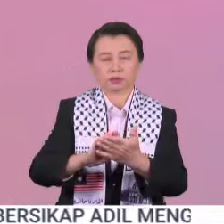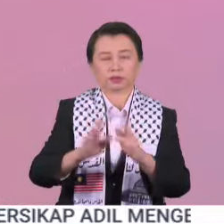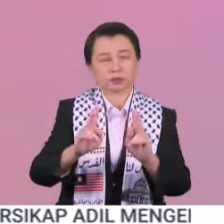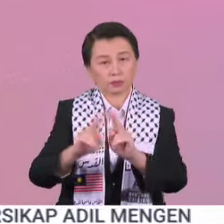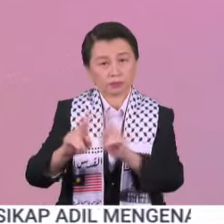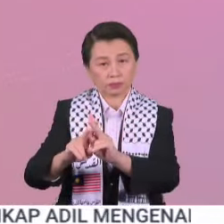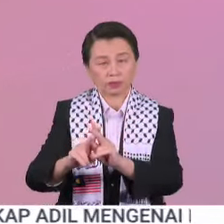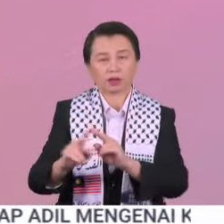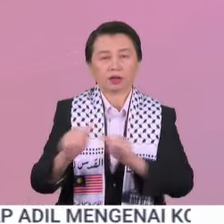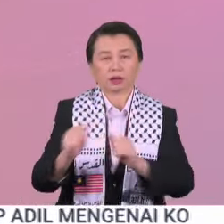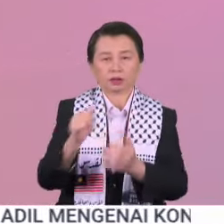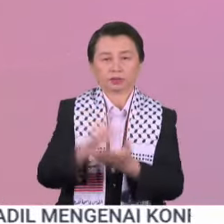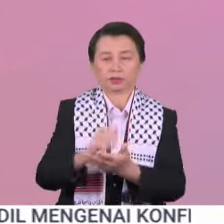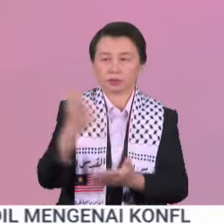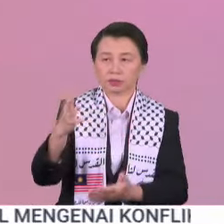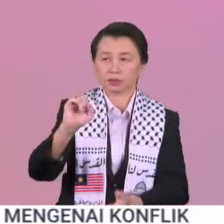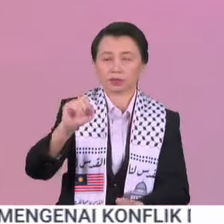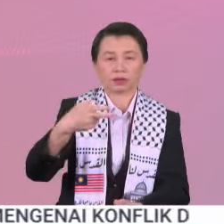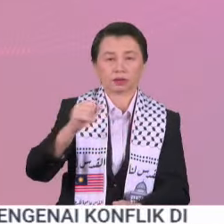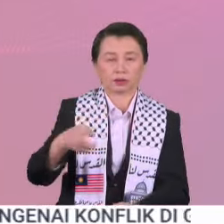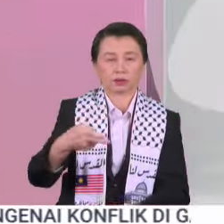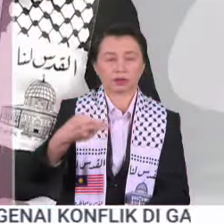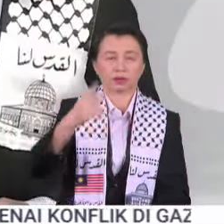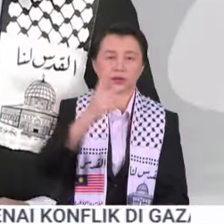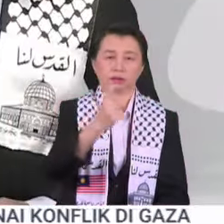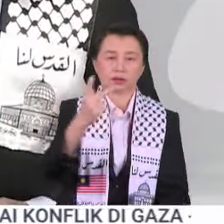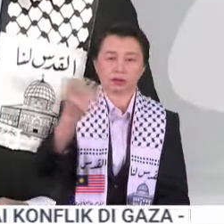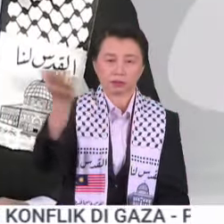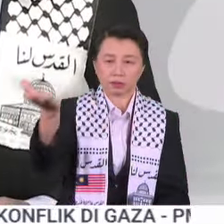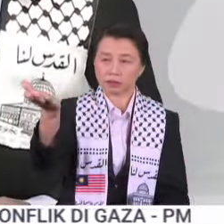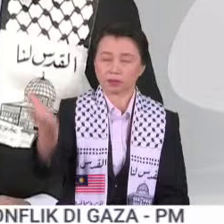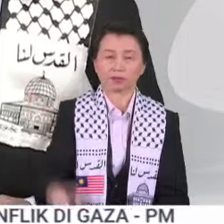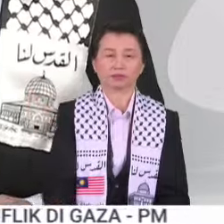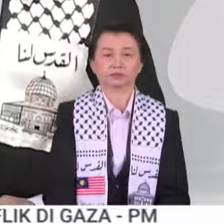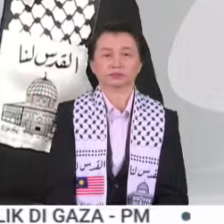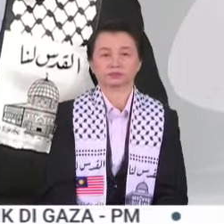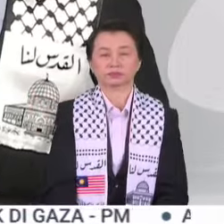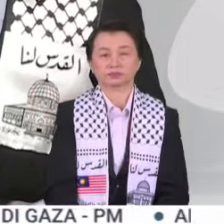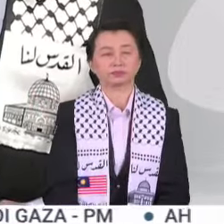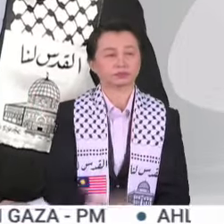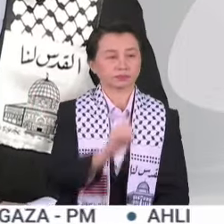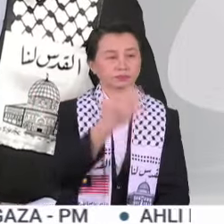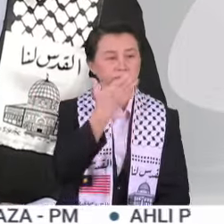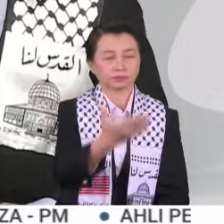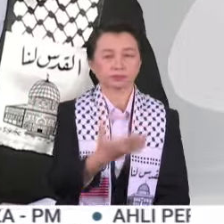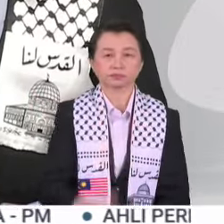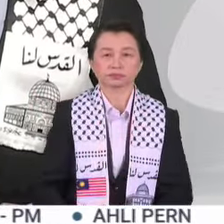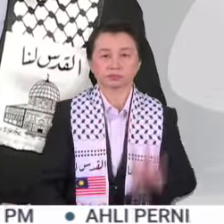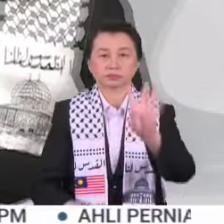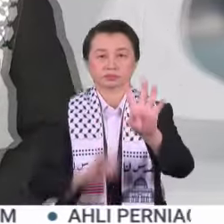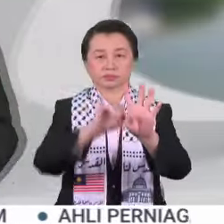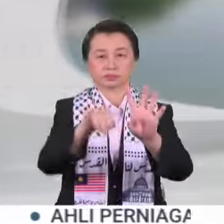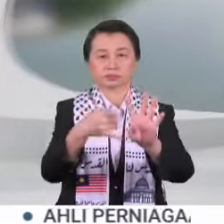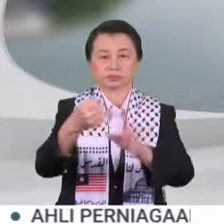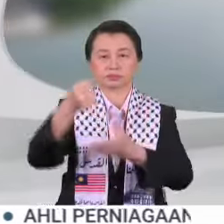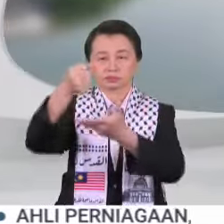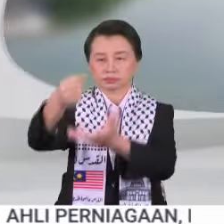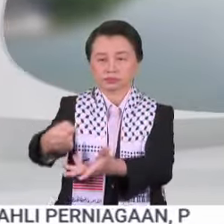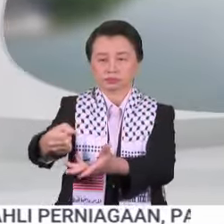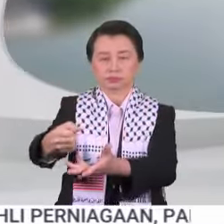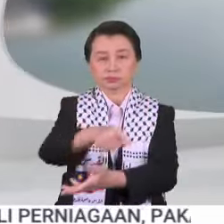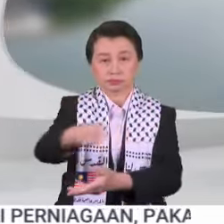Laporannya langsung bersama Suaran Shah di Kota Kinabalu. Suaran, silakan. Baik, Nurul. RM4 juta